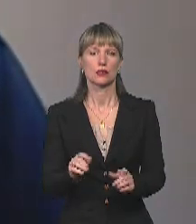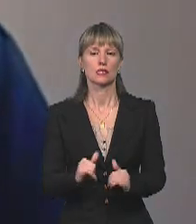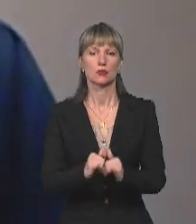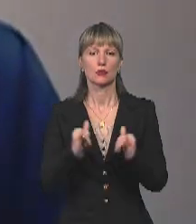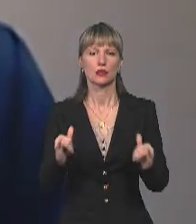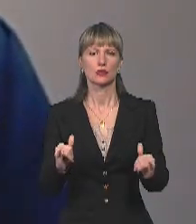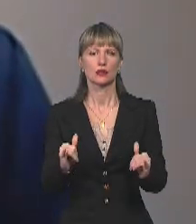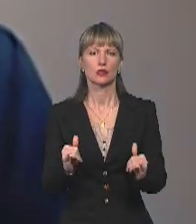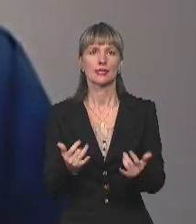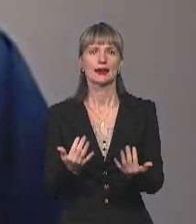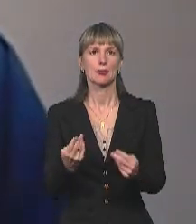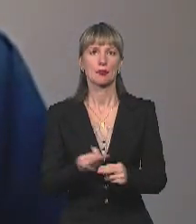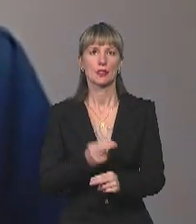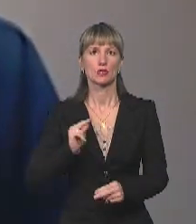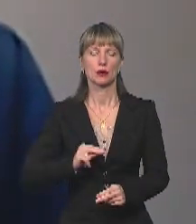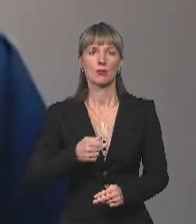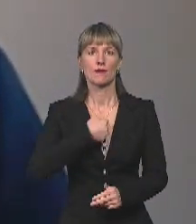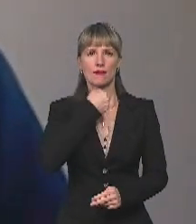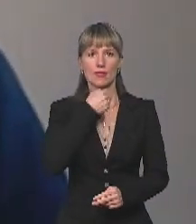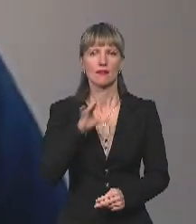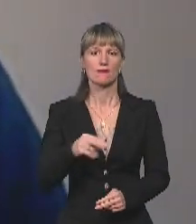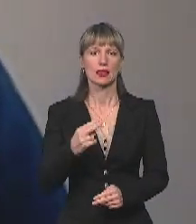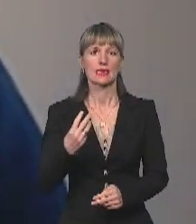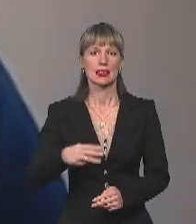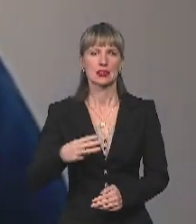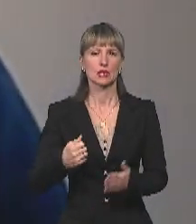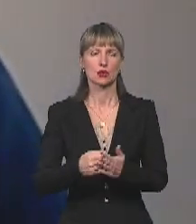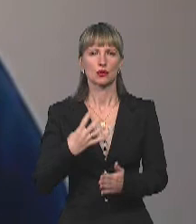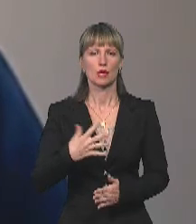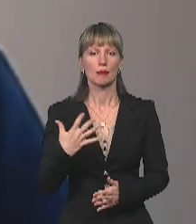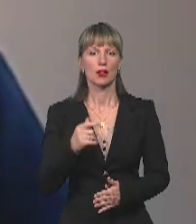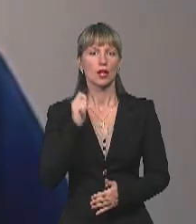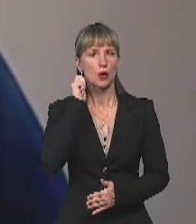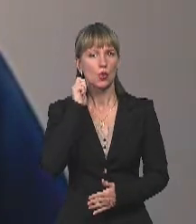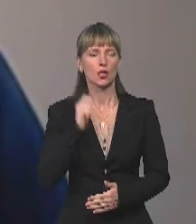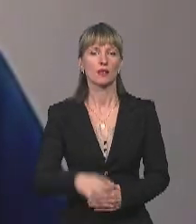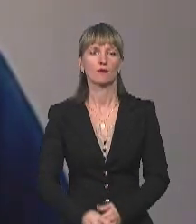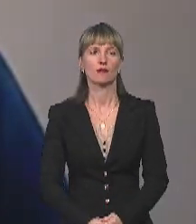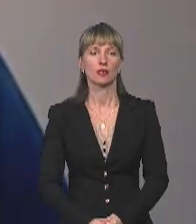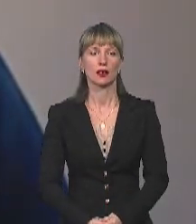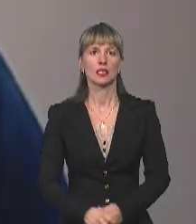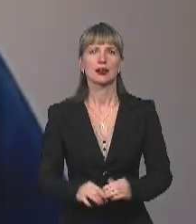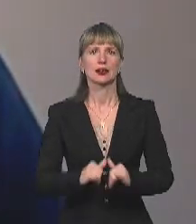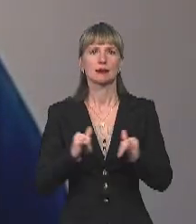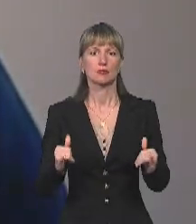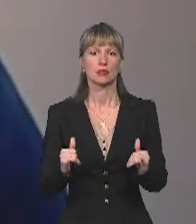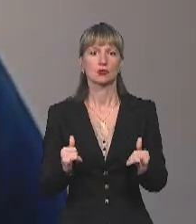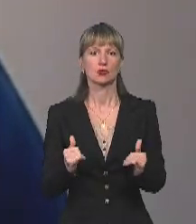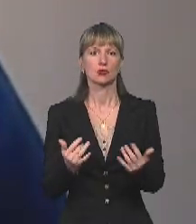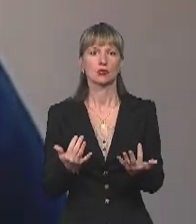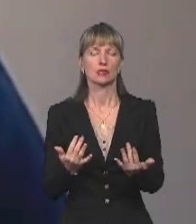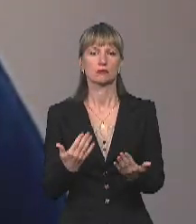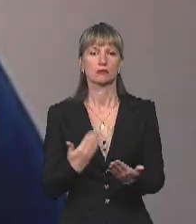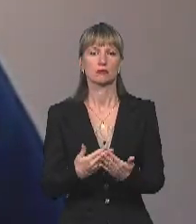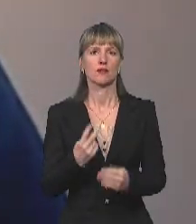збільшилася кількість безробітних віком від 30 до 45 років. Збільшилася кількість майже в